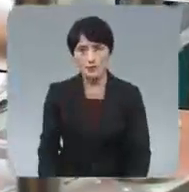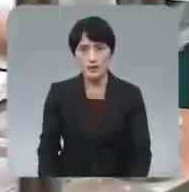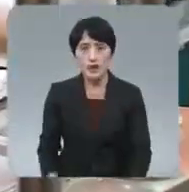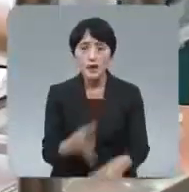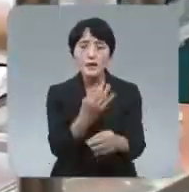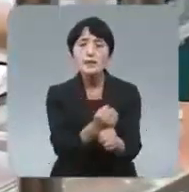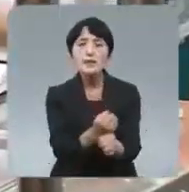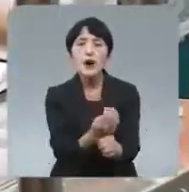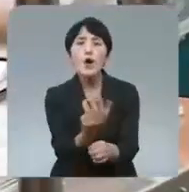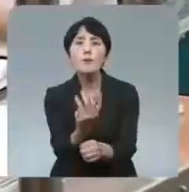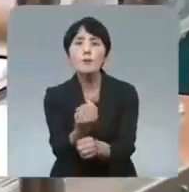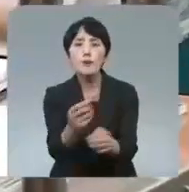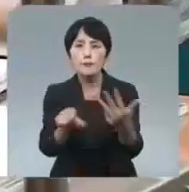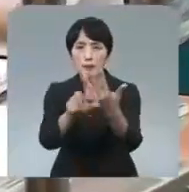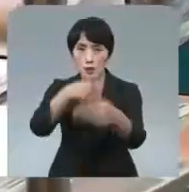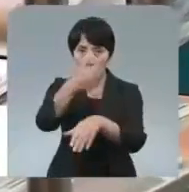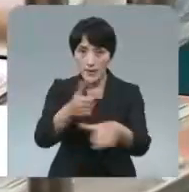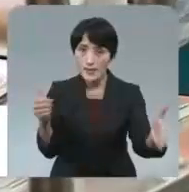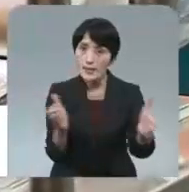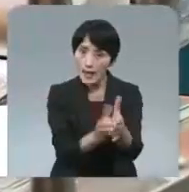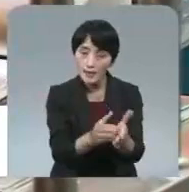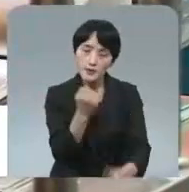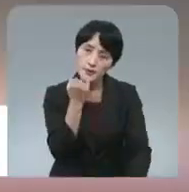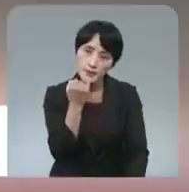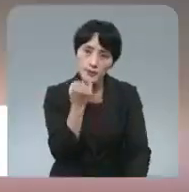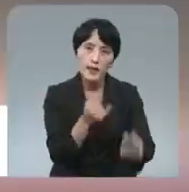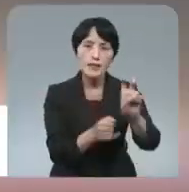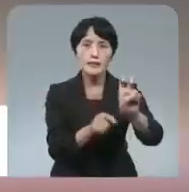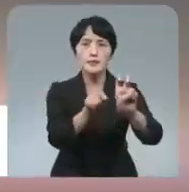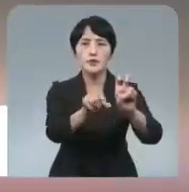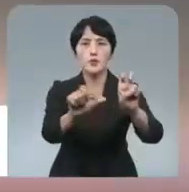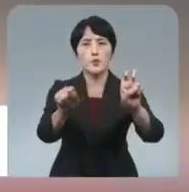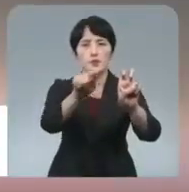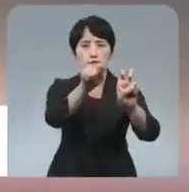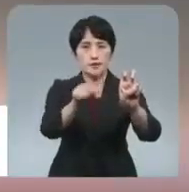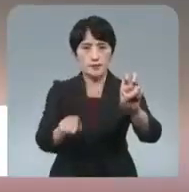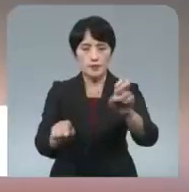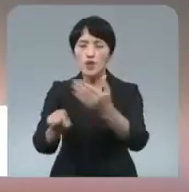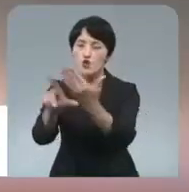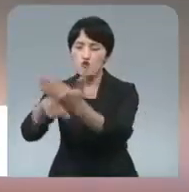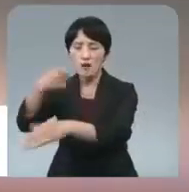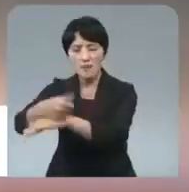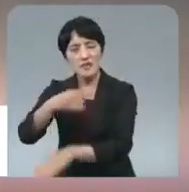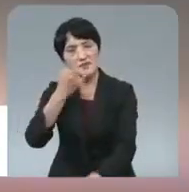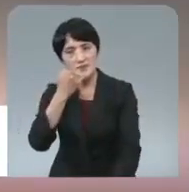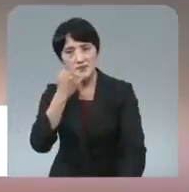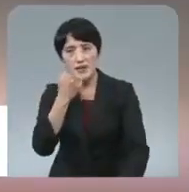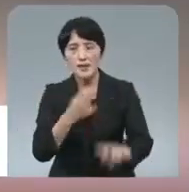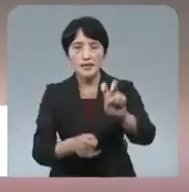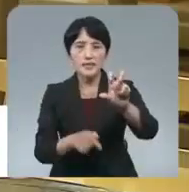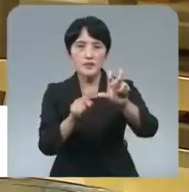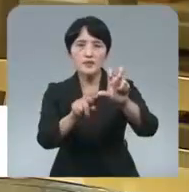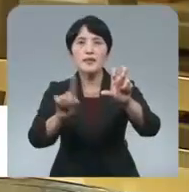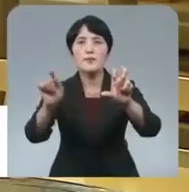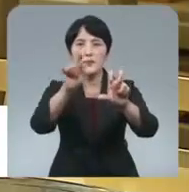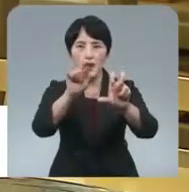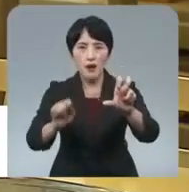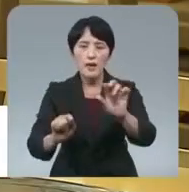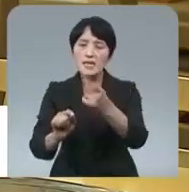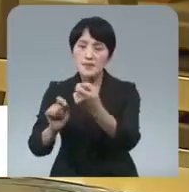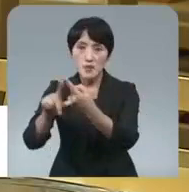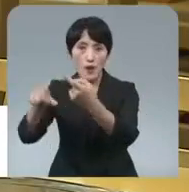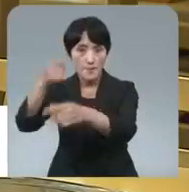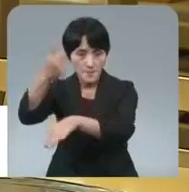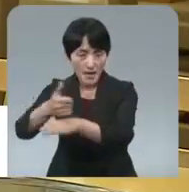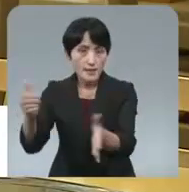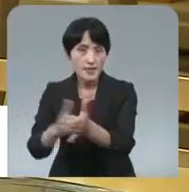27 đến 29 tháng 7 theo ý thế của Bộ Y tế và phúc lợi Hàn Quốc kết quả cho thấy 84 phần trăm người được hỏi ủng hộ